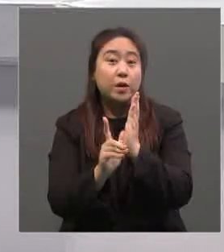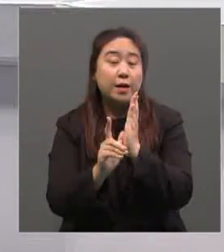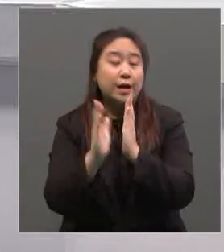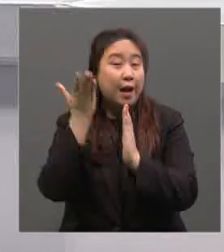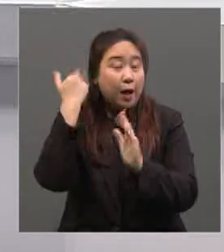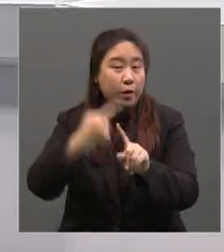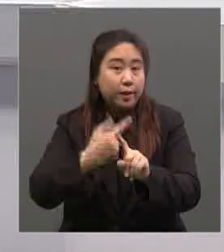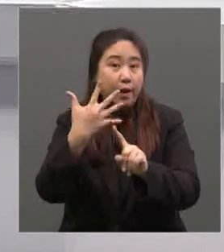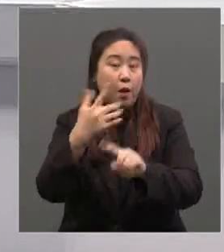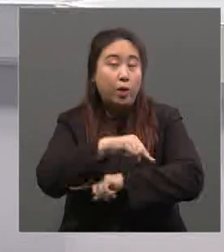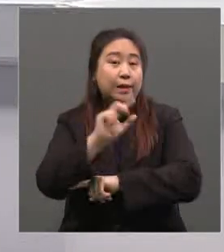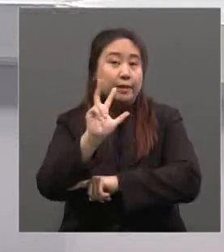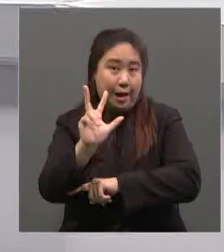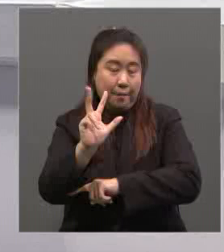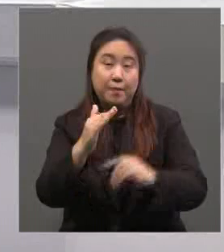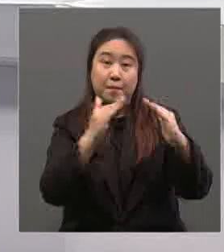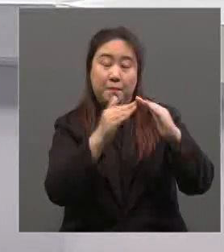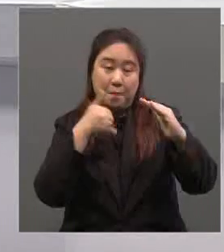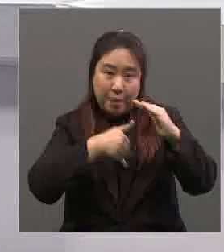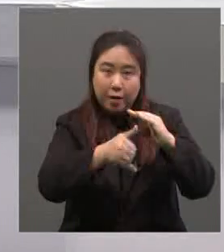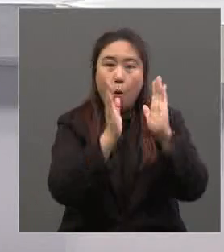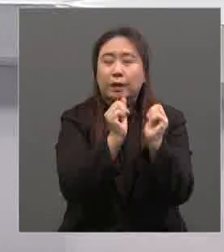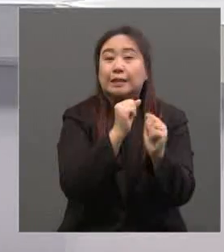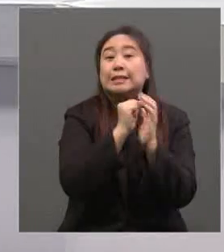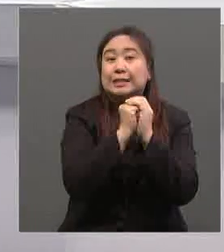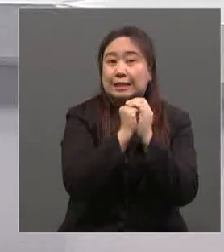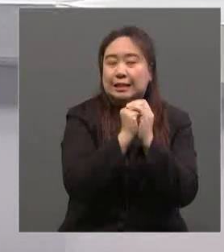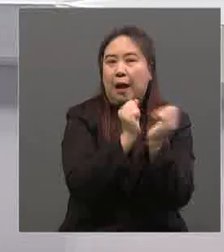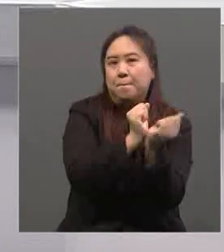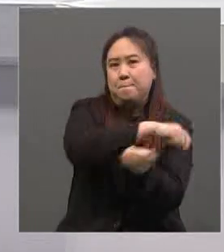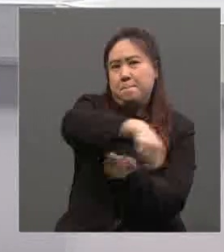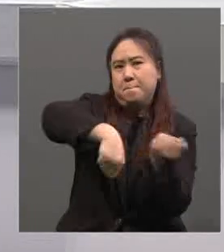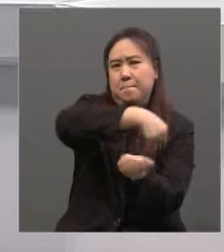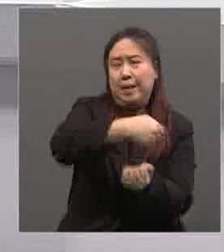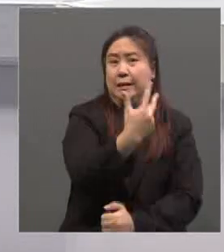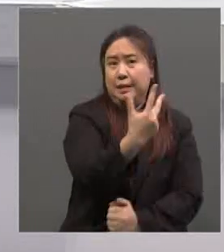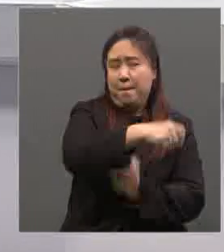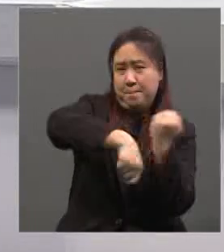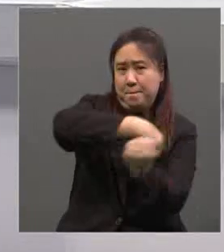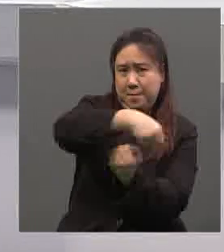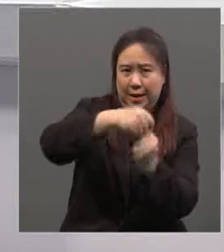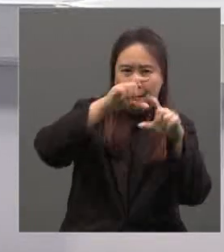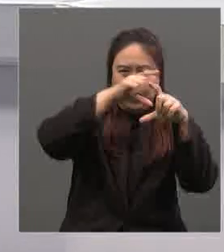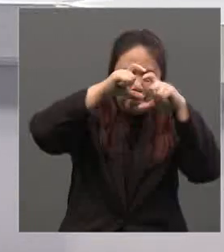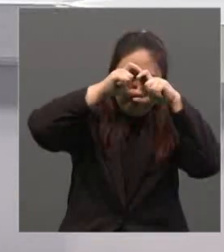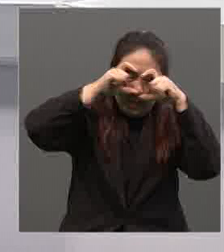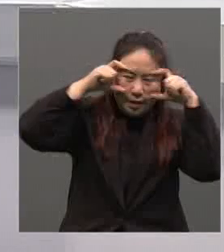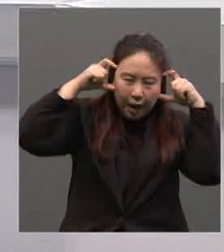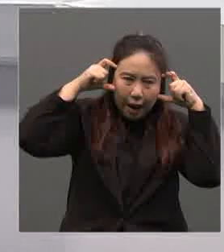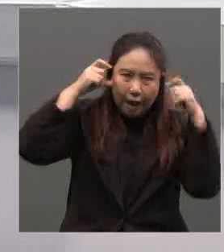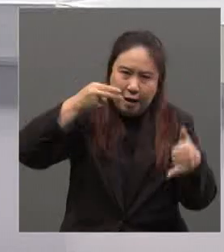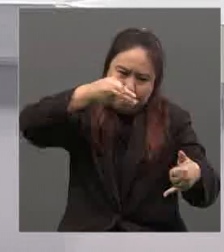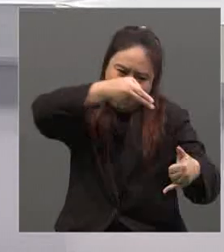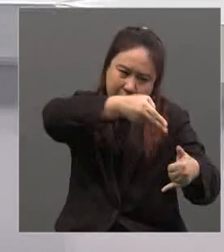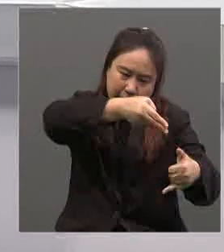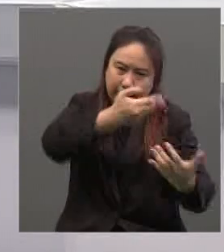นะฮะก็ไปจับคนจีนในบ้าน 3คนมีการมัดมือมัดเท้าด้วยสายไฟแล้วก็ปิดปากใช้อาวุธปืนเนี่ยจี้เอา